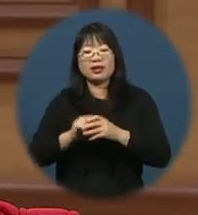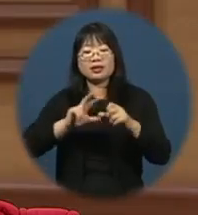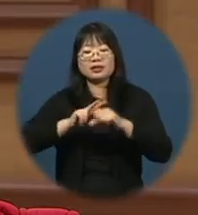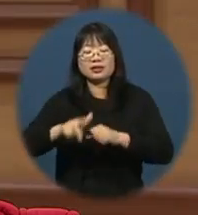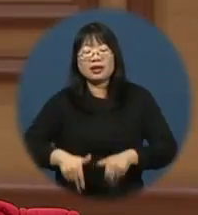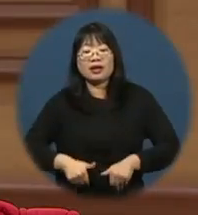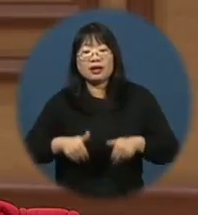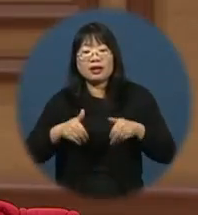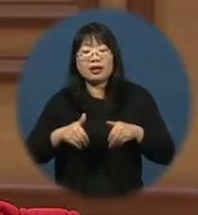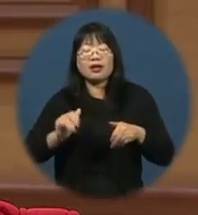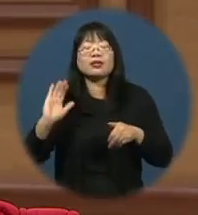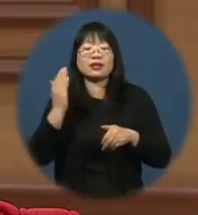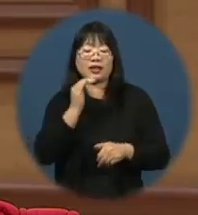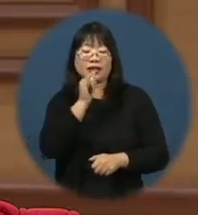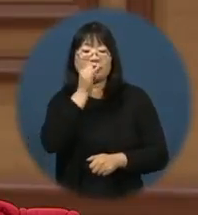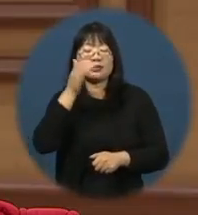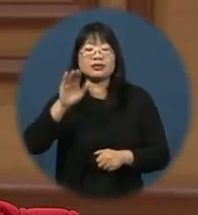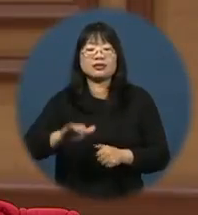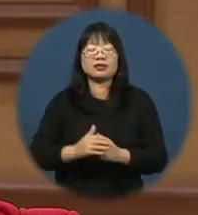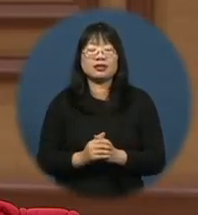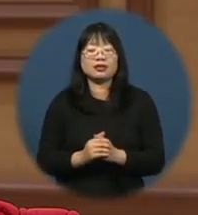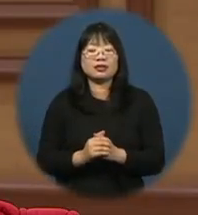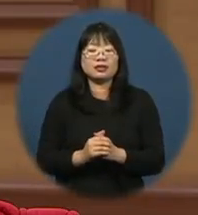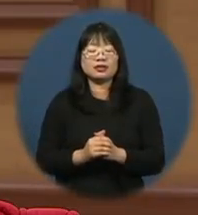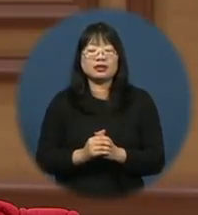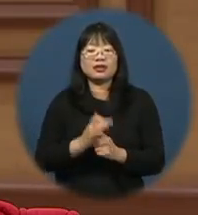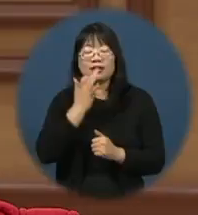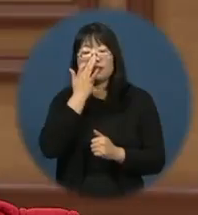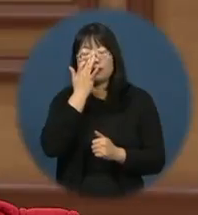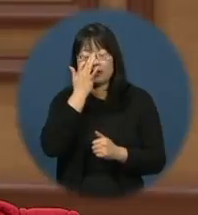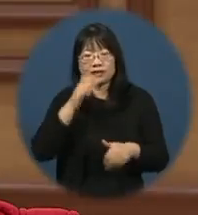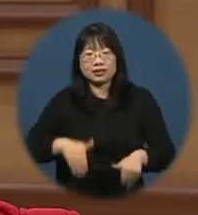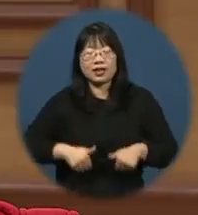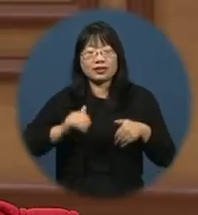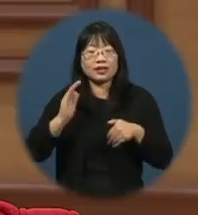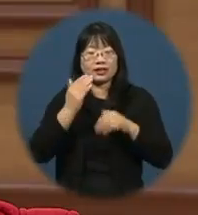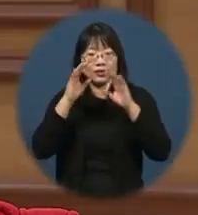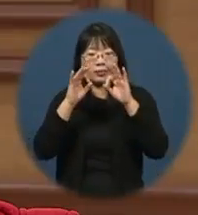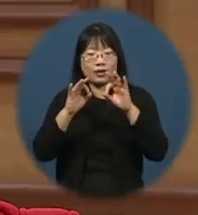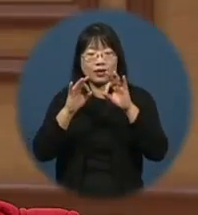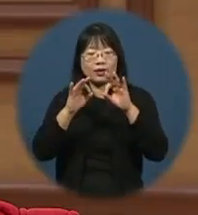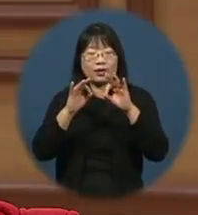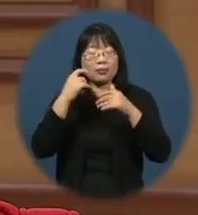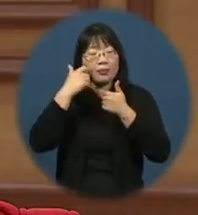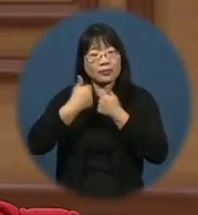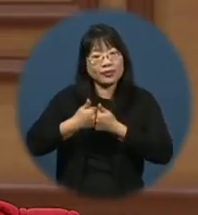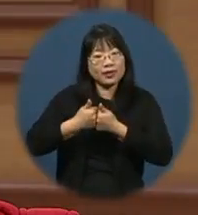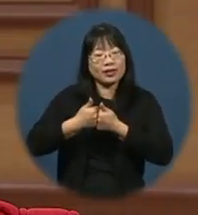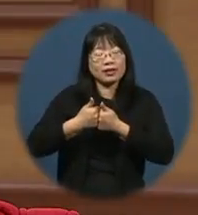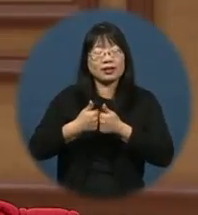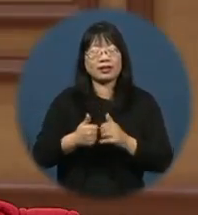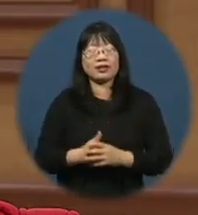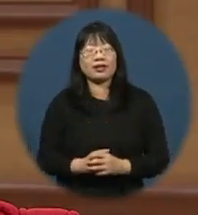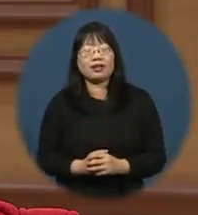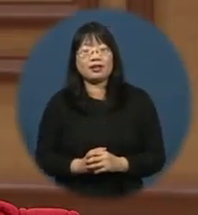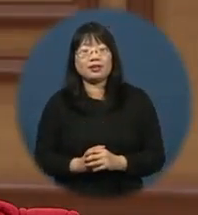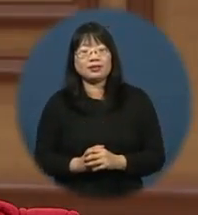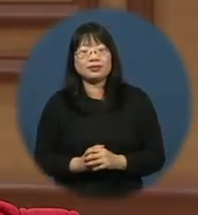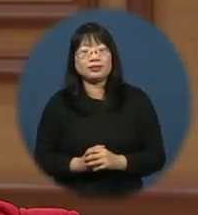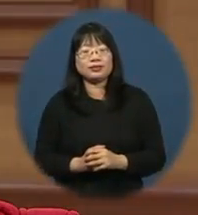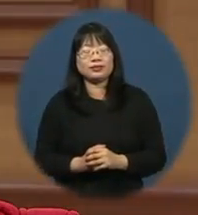지구가 따뜻하게 되는데 그 따뜻하게 되는 것을 역작용으로